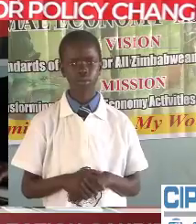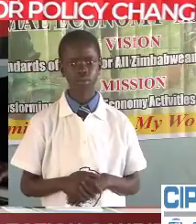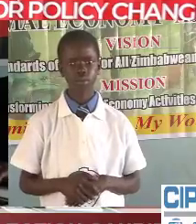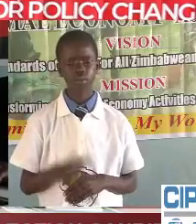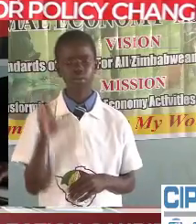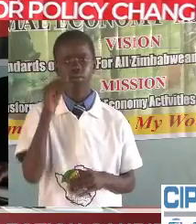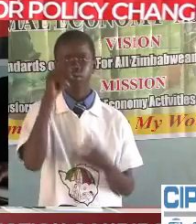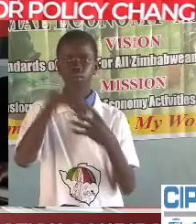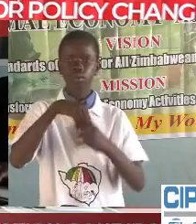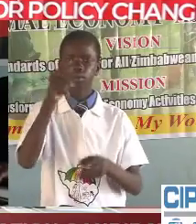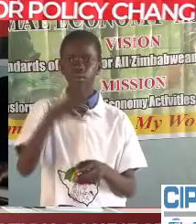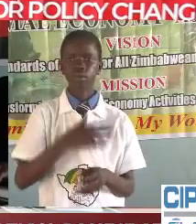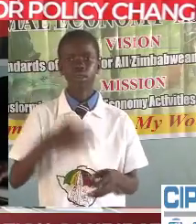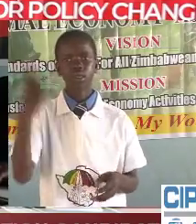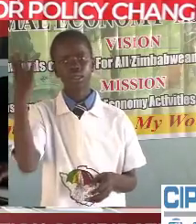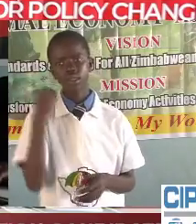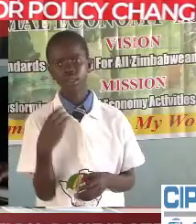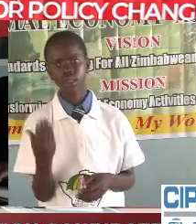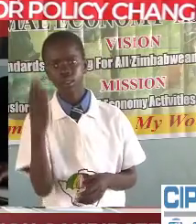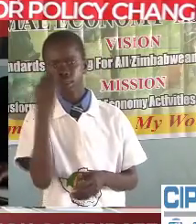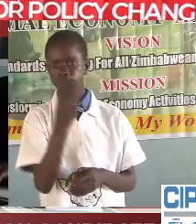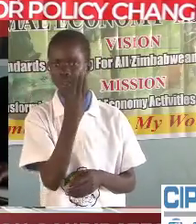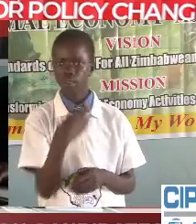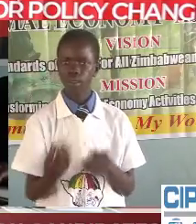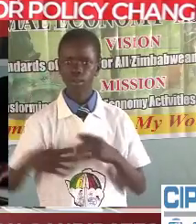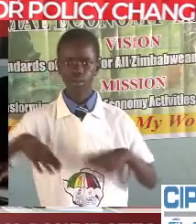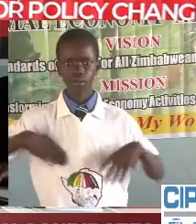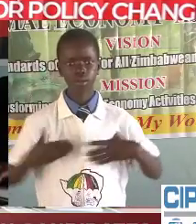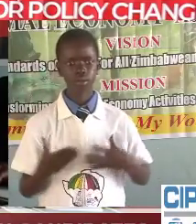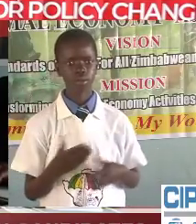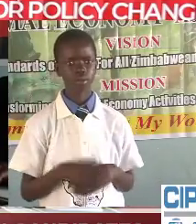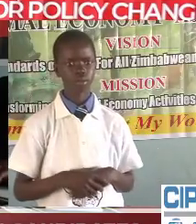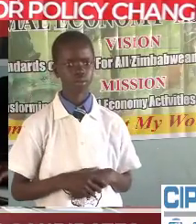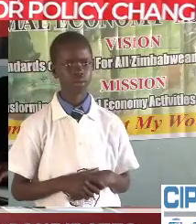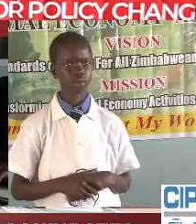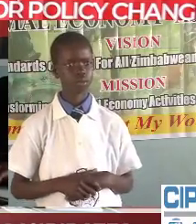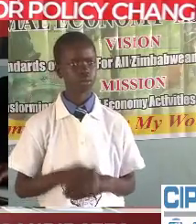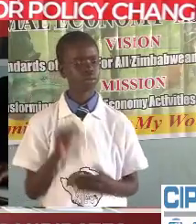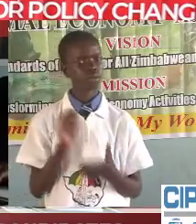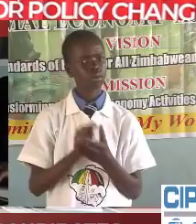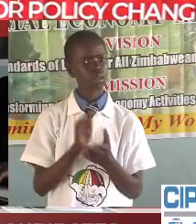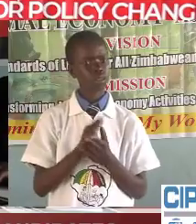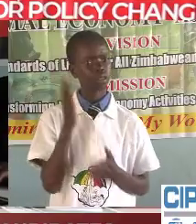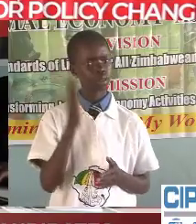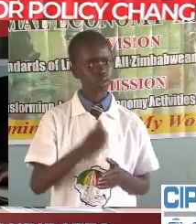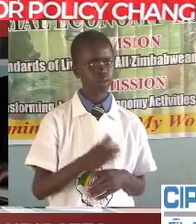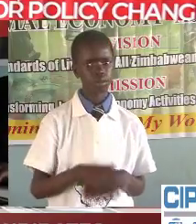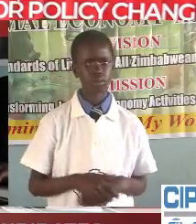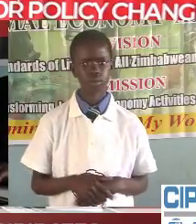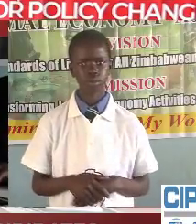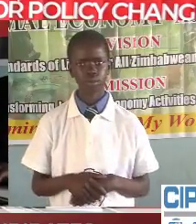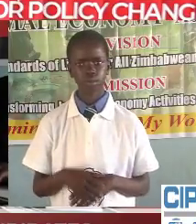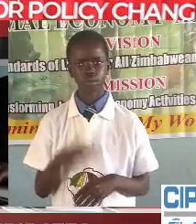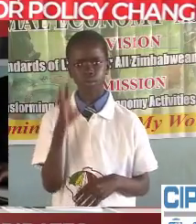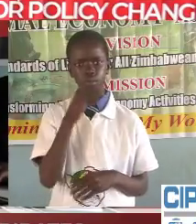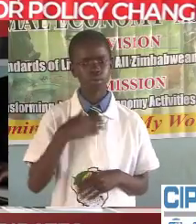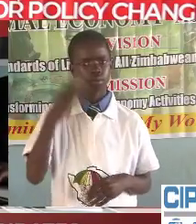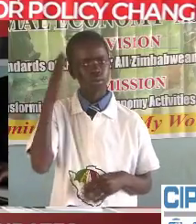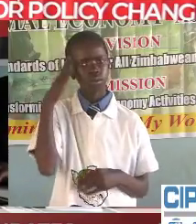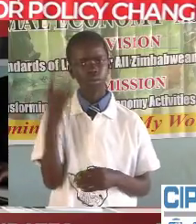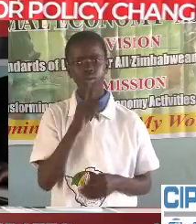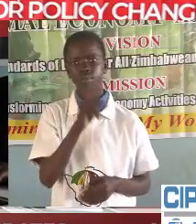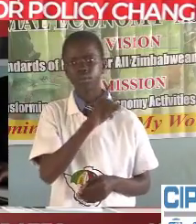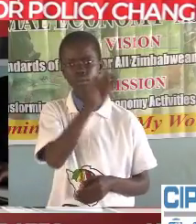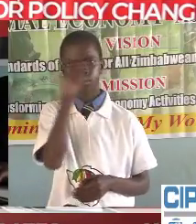kunzi tinzi maformal kwete kuti mainformal. Thank you. Okay, maita henyu ndisingazivi kuti pane mumwe mubvunzo ari